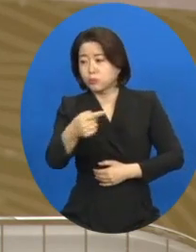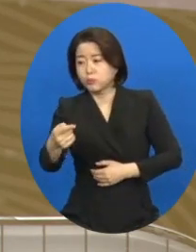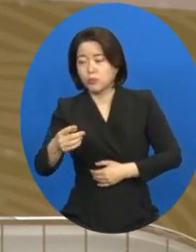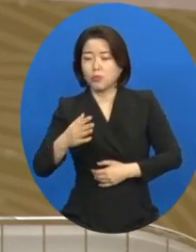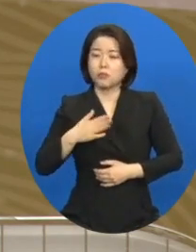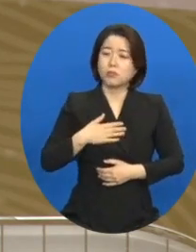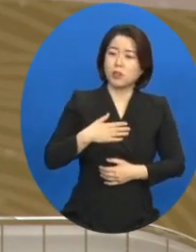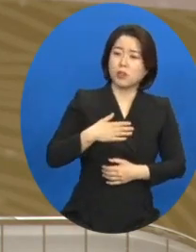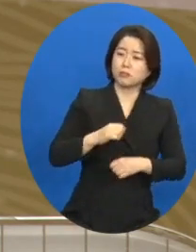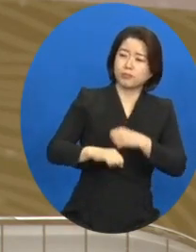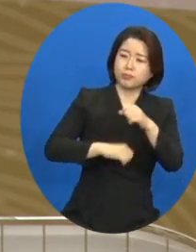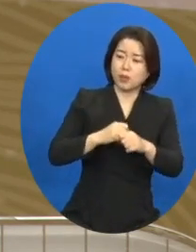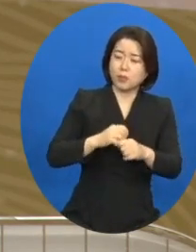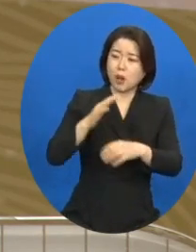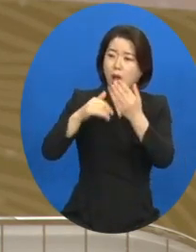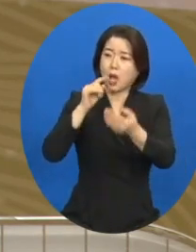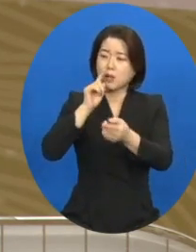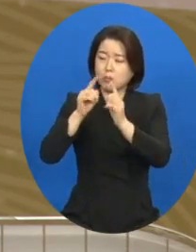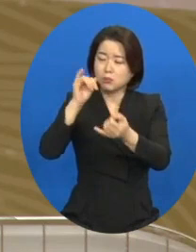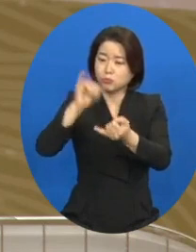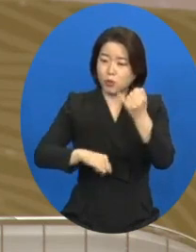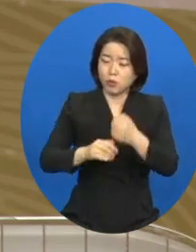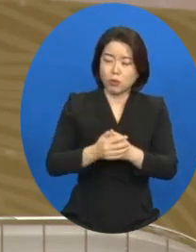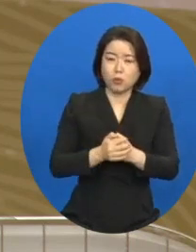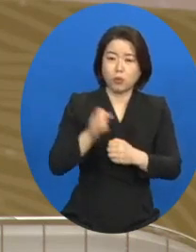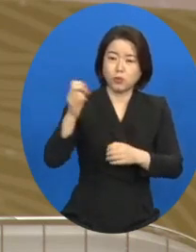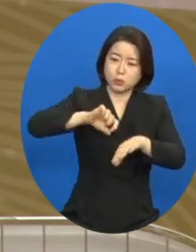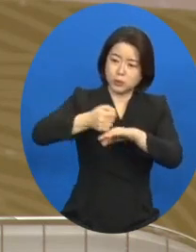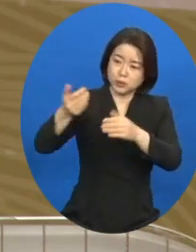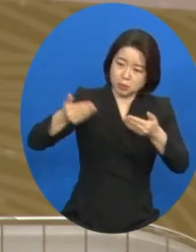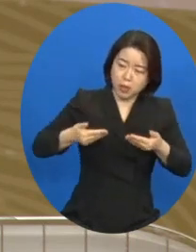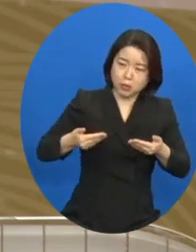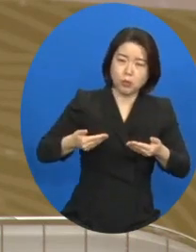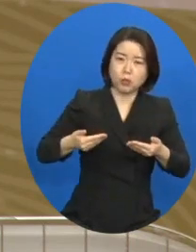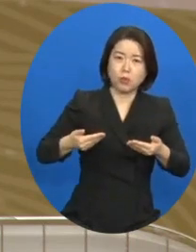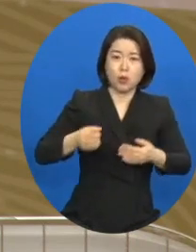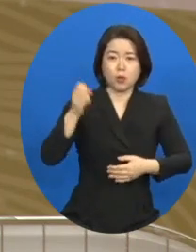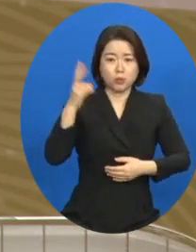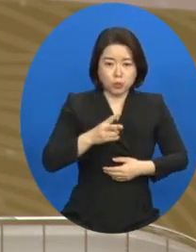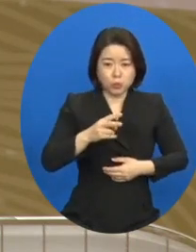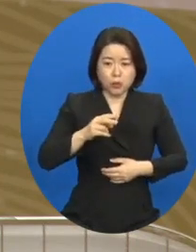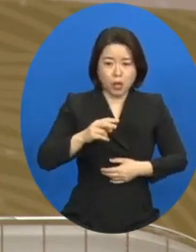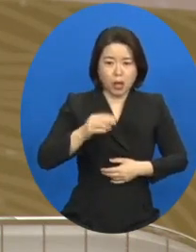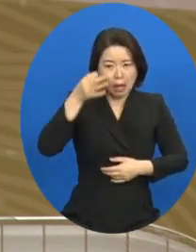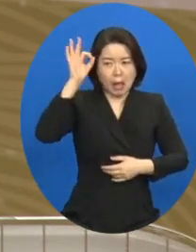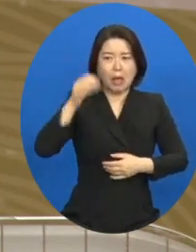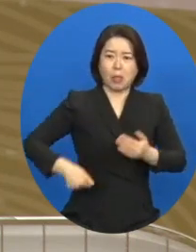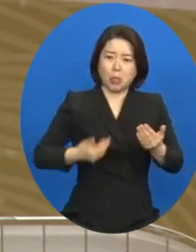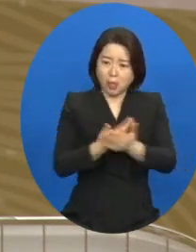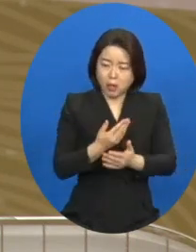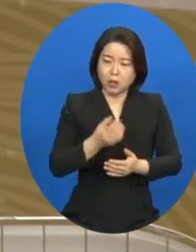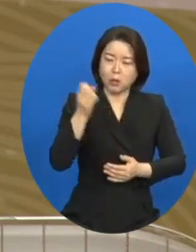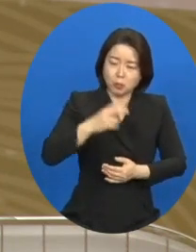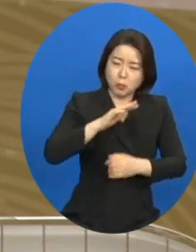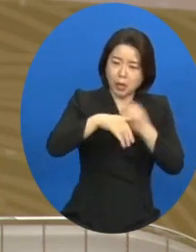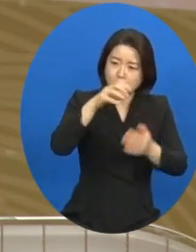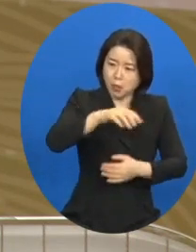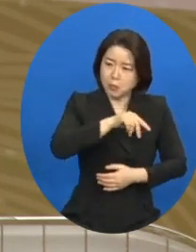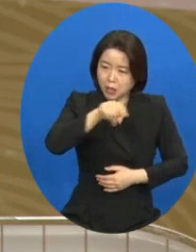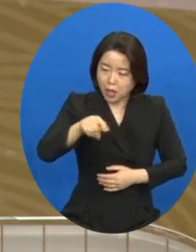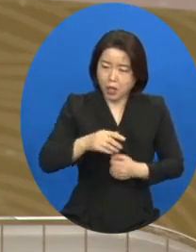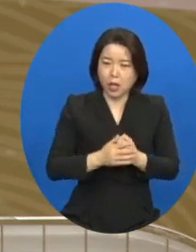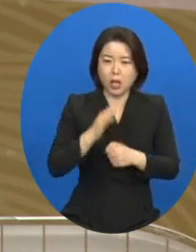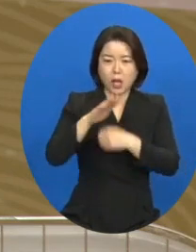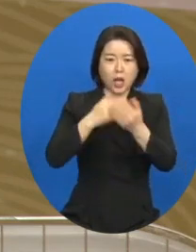우리가 하나님 말씀을 어기고 그리고 또 징계를 당하고 그리고 난 다음에 또 깨닫고 회개하면 하나님이